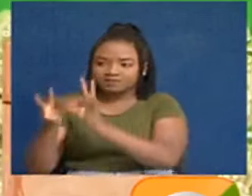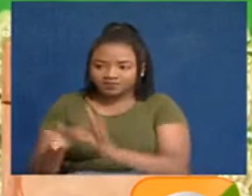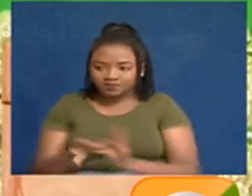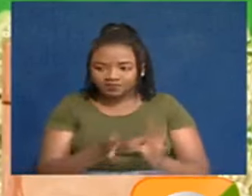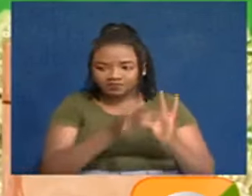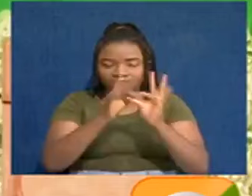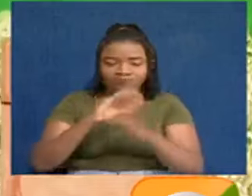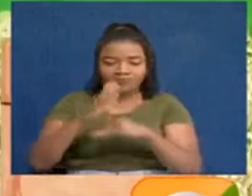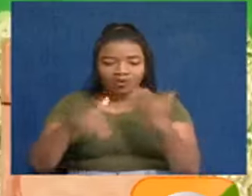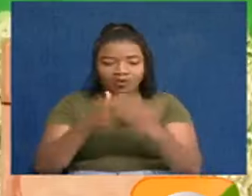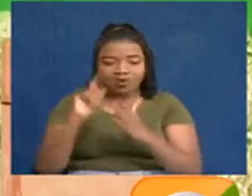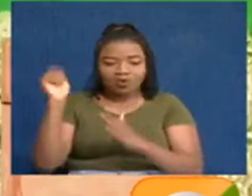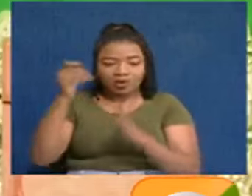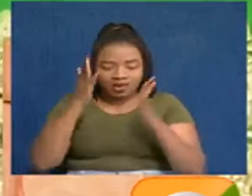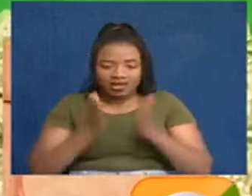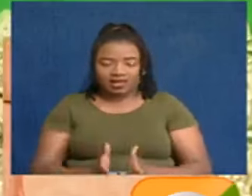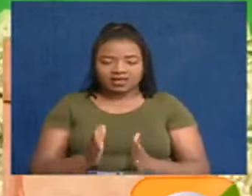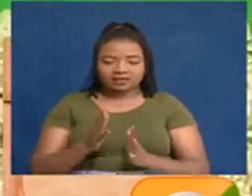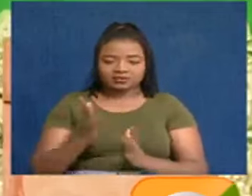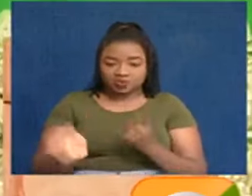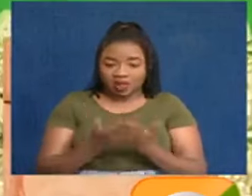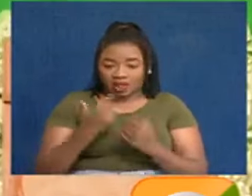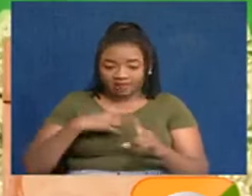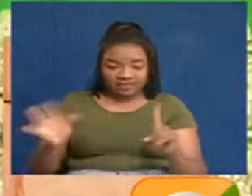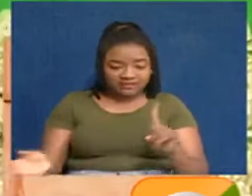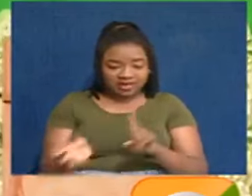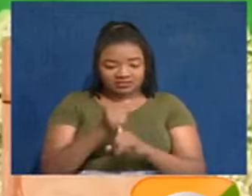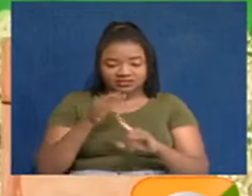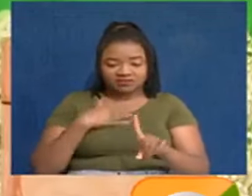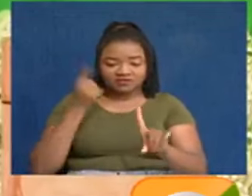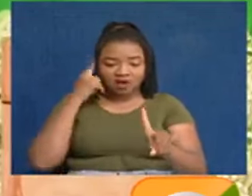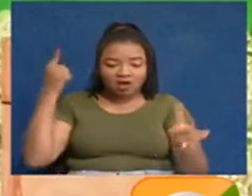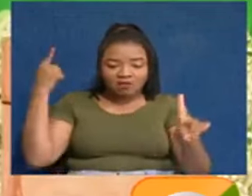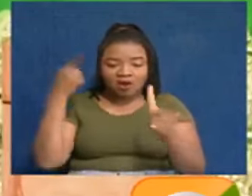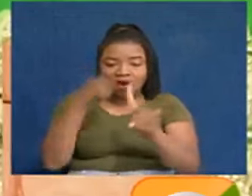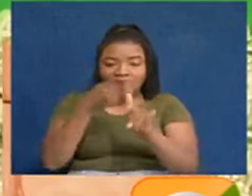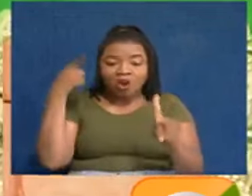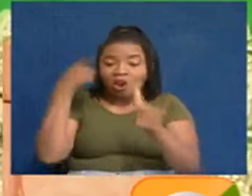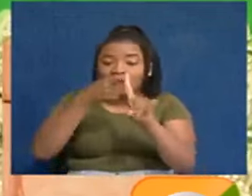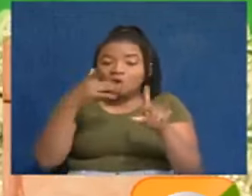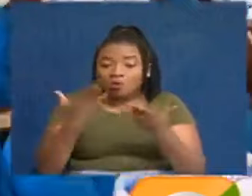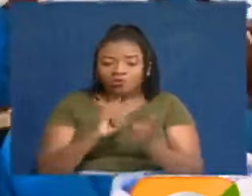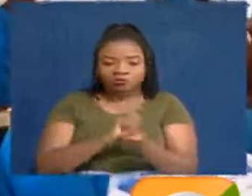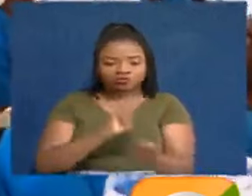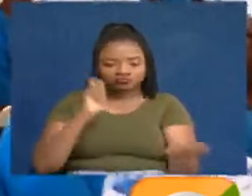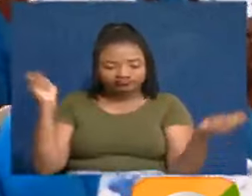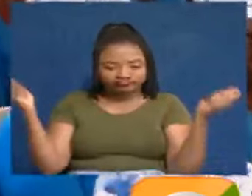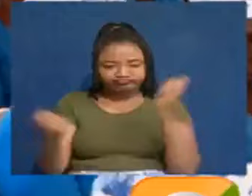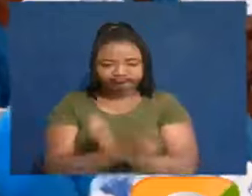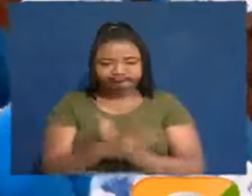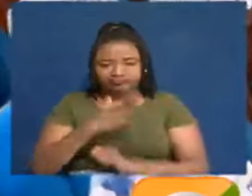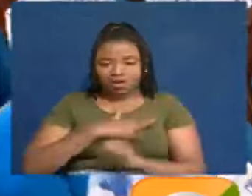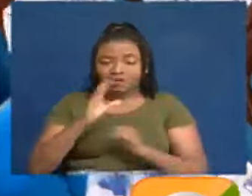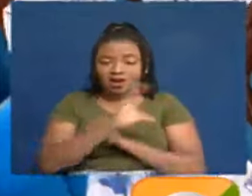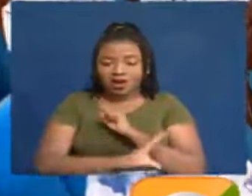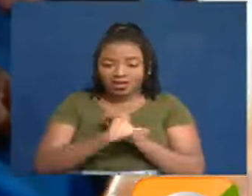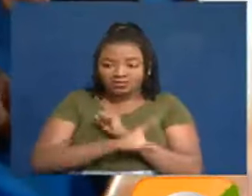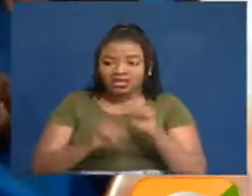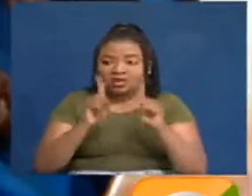Kenya in our quest and in our mission to transform our nation. Viongozi wa